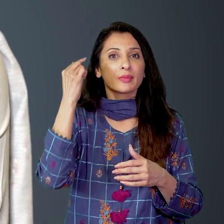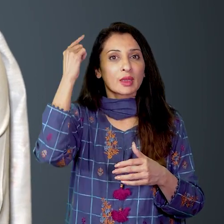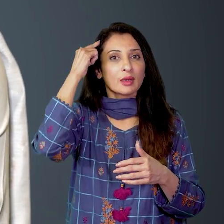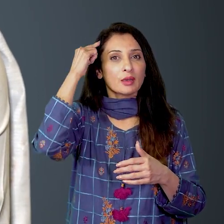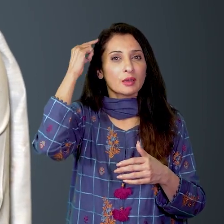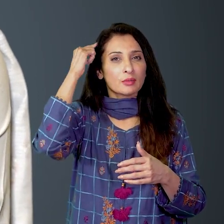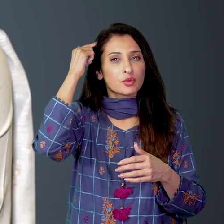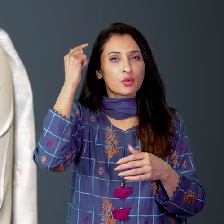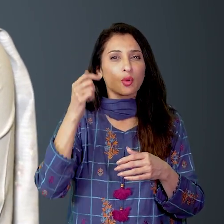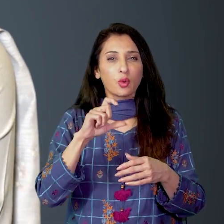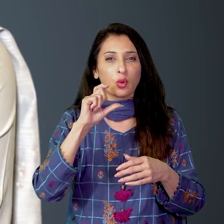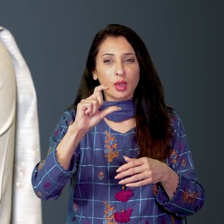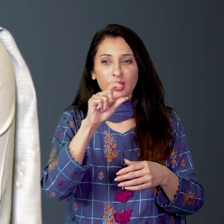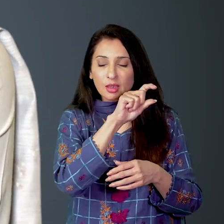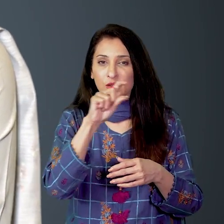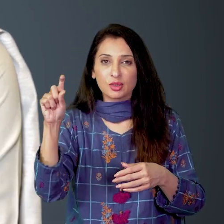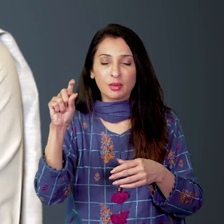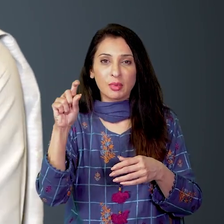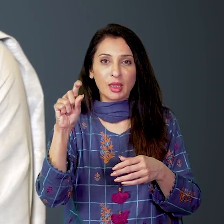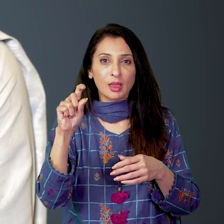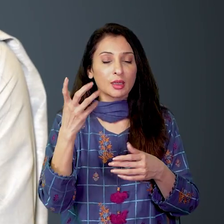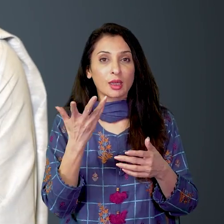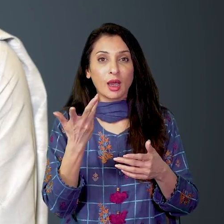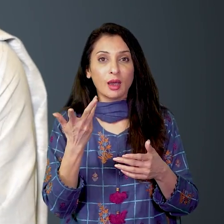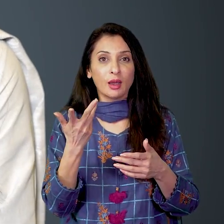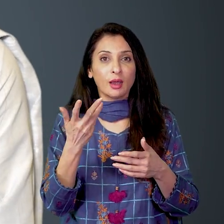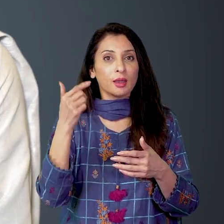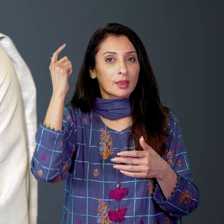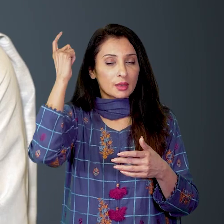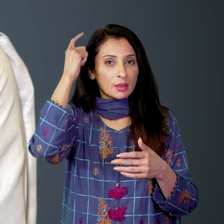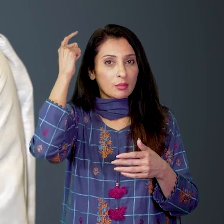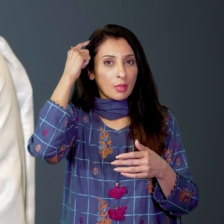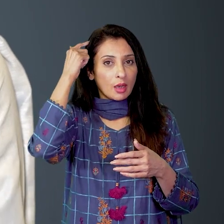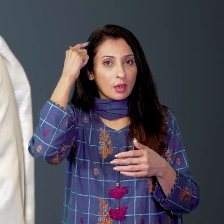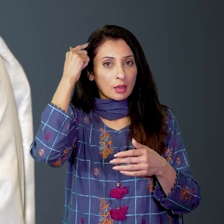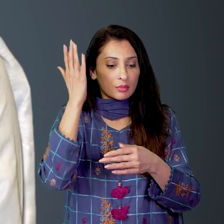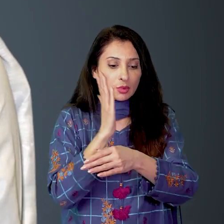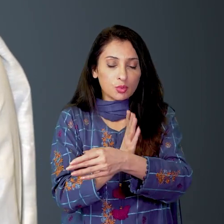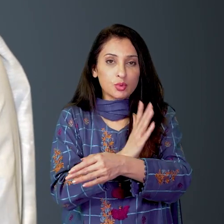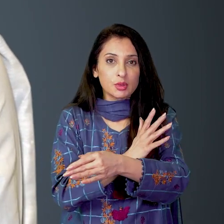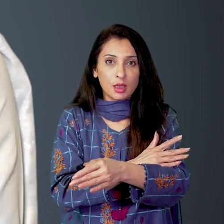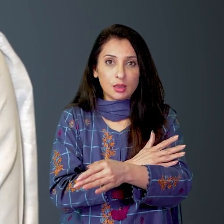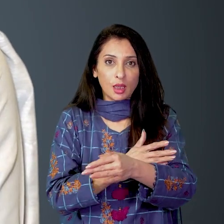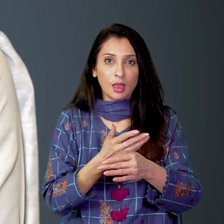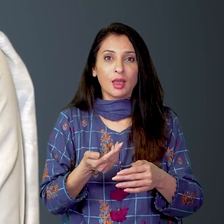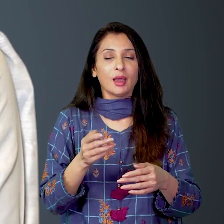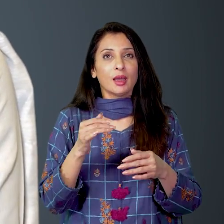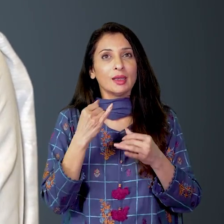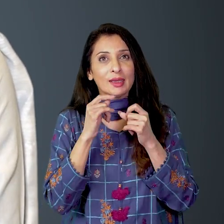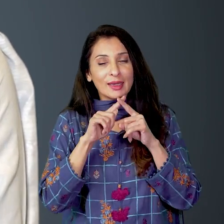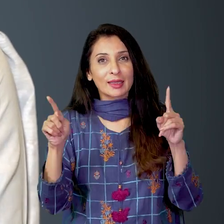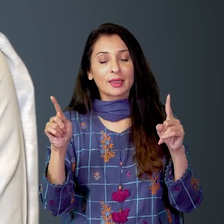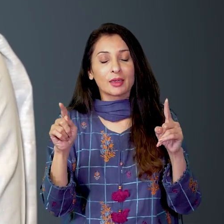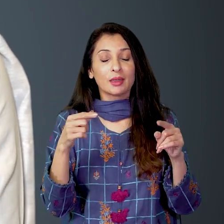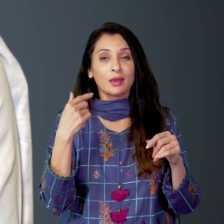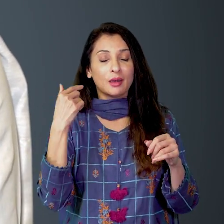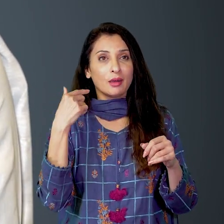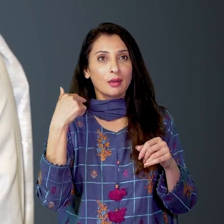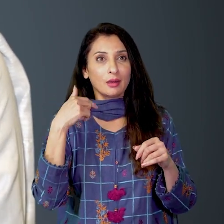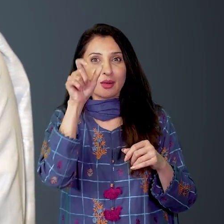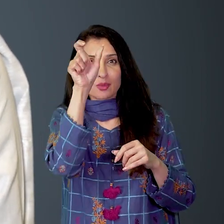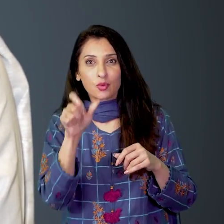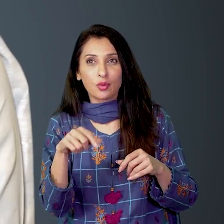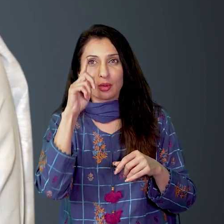नहीं होता, बज़ाहिर कि आपको पता नहीं लगता, लेकिन इंसान को इसके डिफरेंट इफ़ेक्ट्स आ रहे होते हैं। जैसे इंसान को चक्कर आते